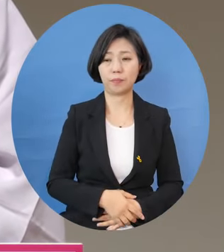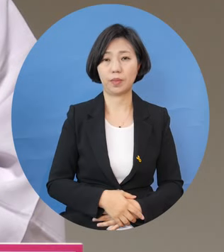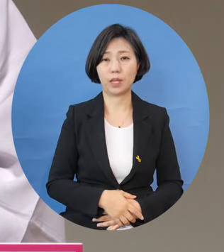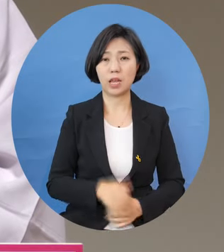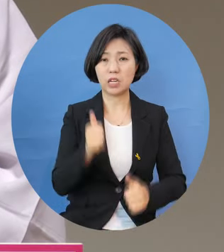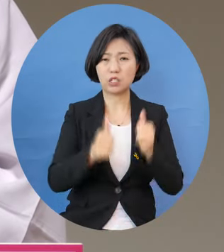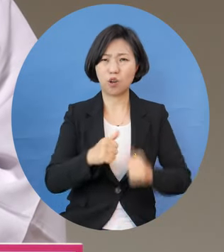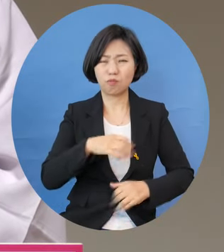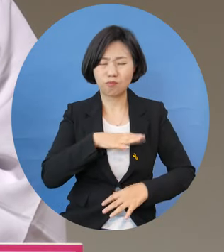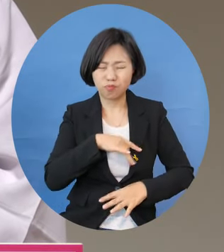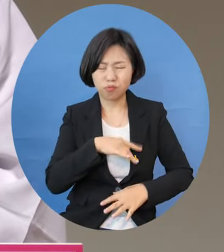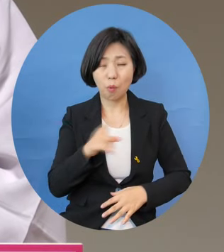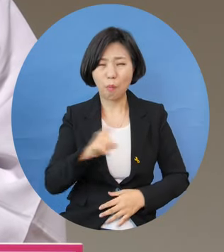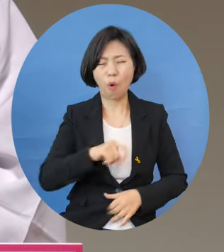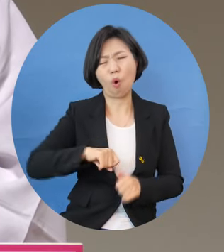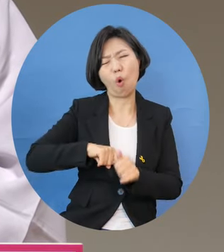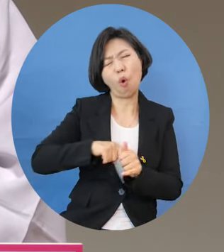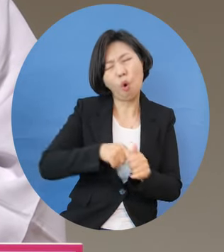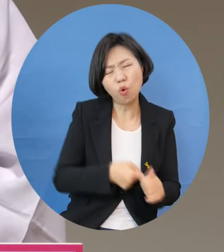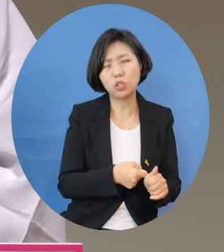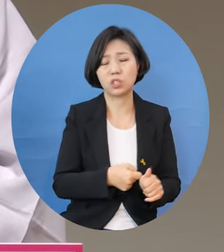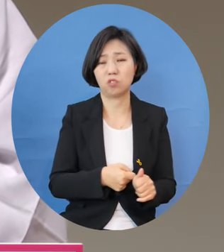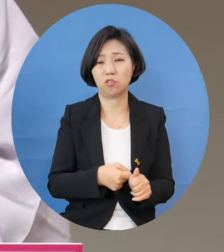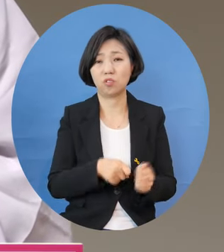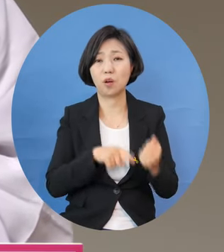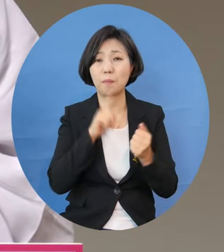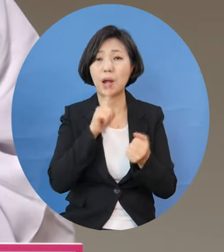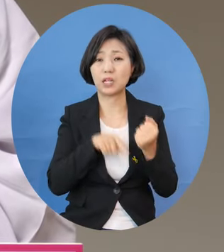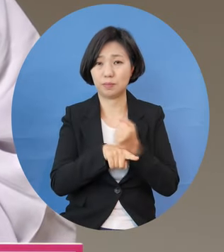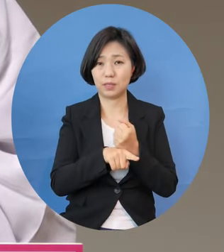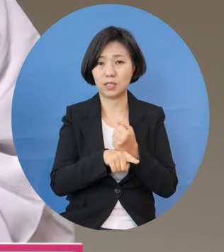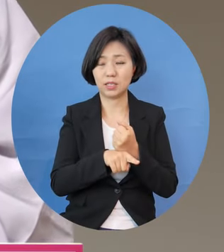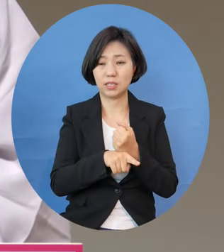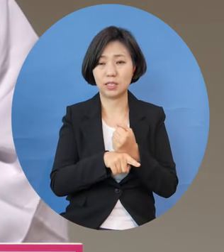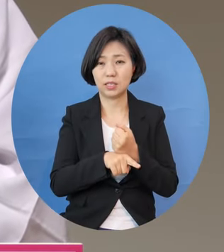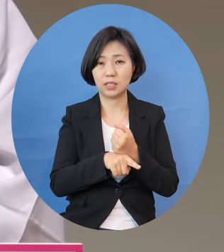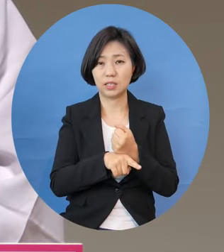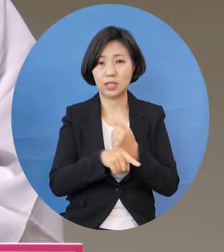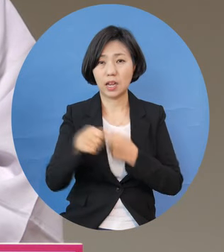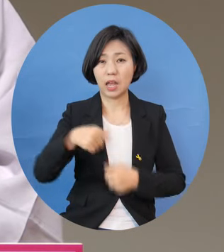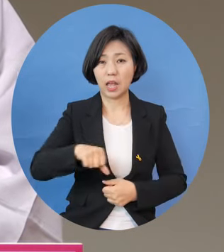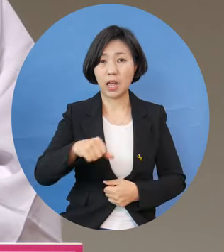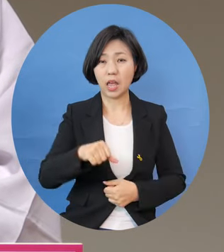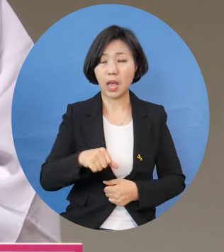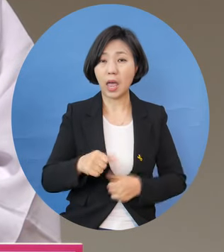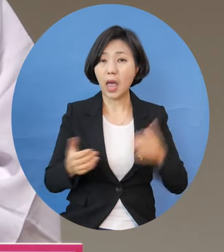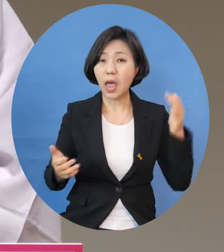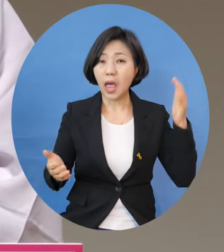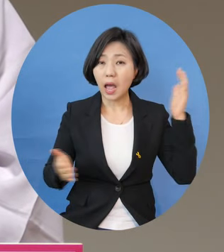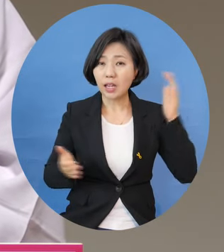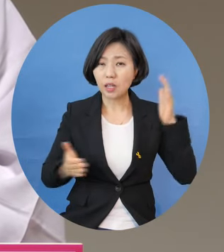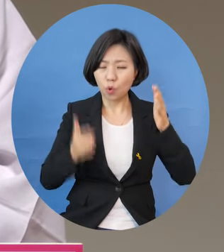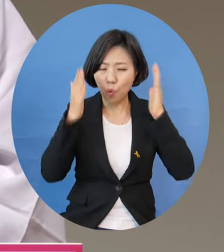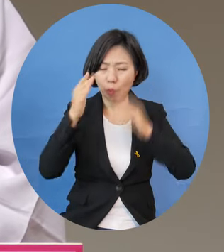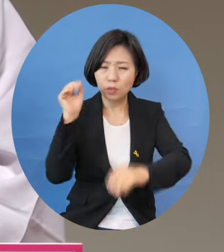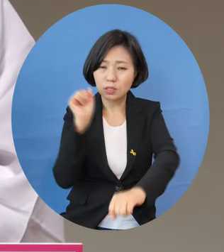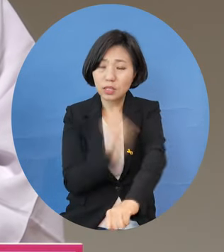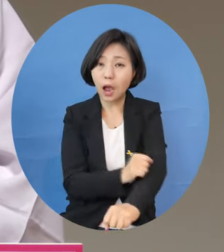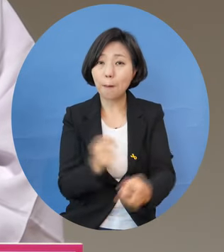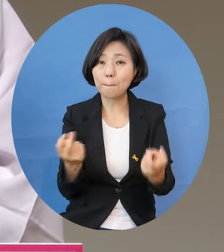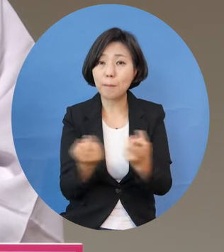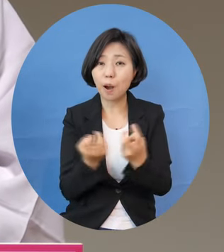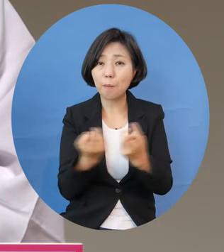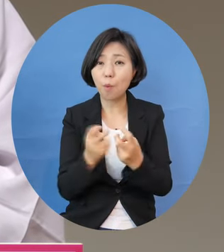두렵다, 이건 억지로 한다는 얘기. 그러니까 제일 아이들 공부를 잘하려면 어떻게 해야 될까요?